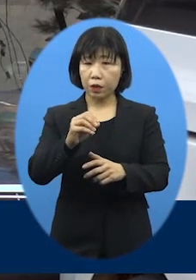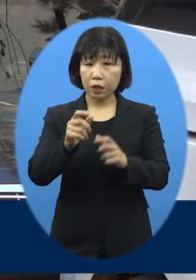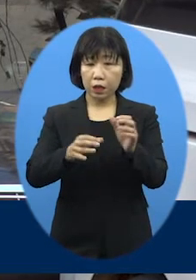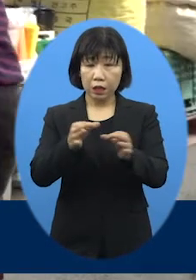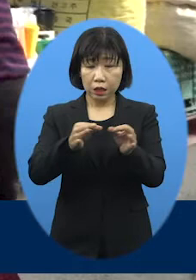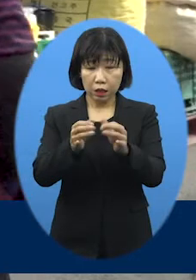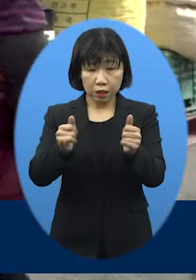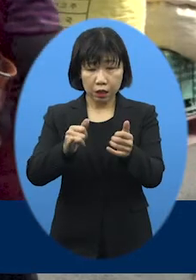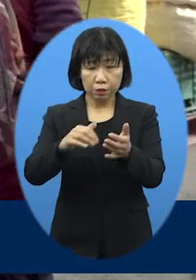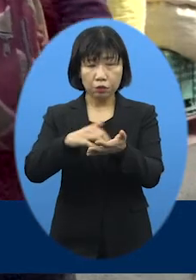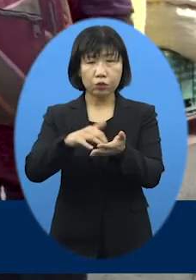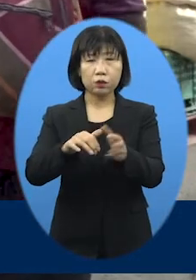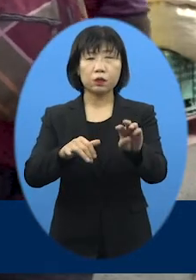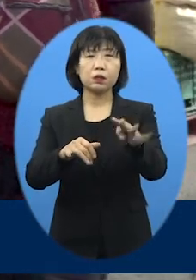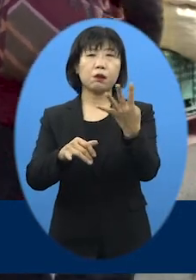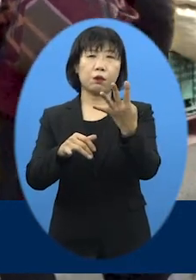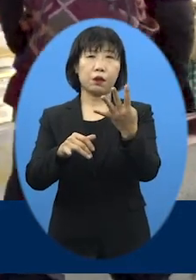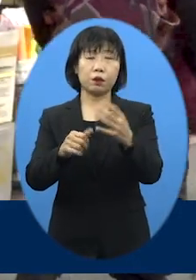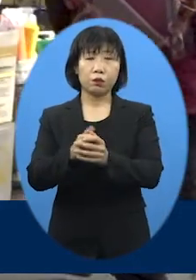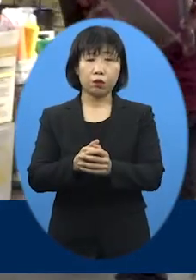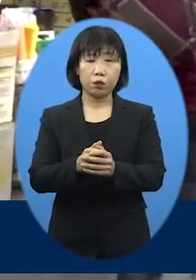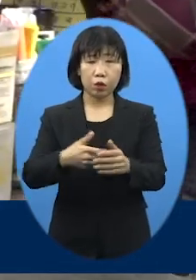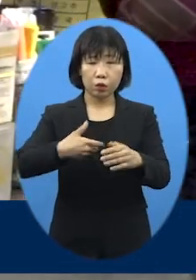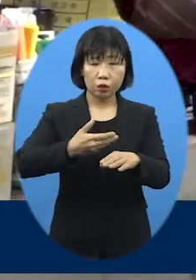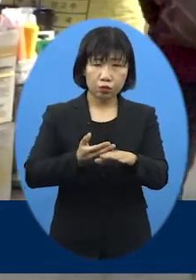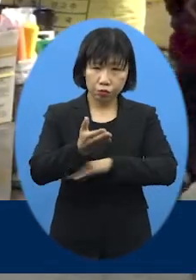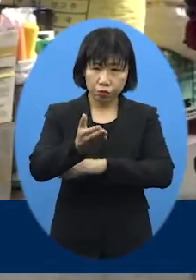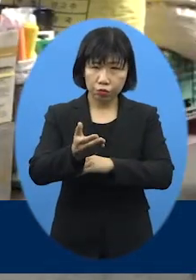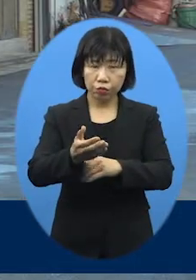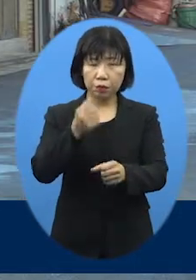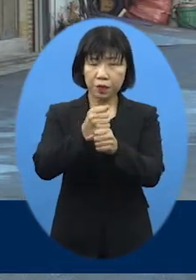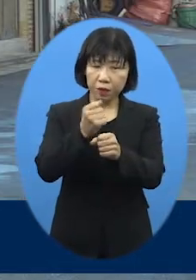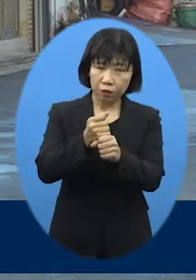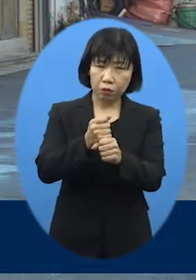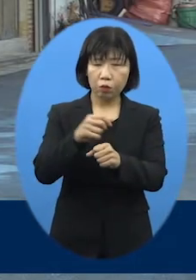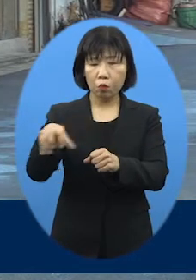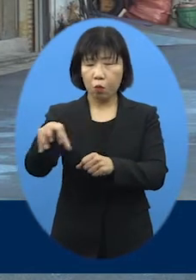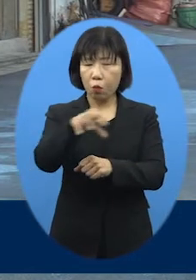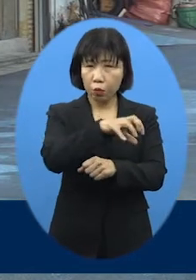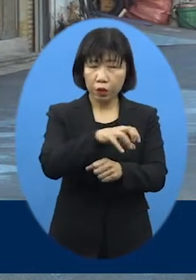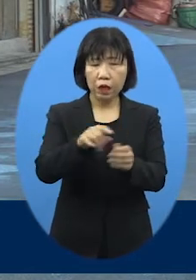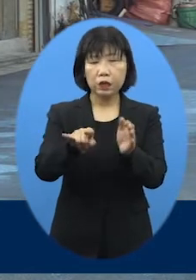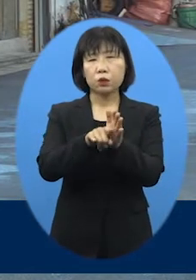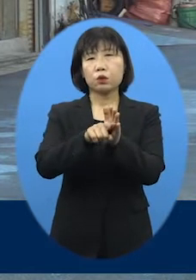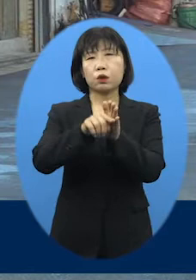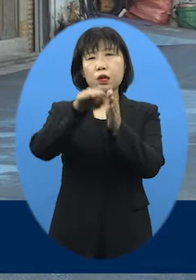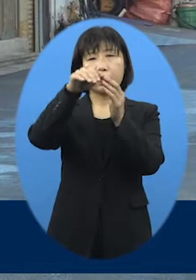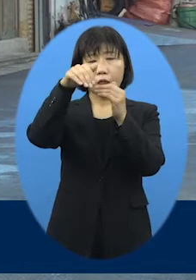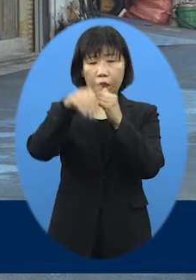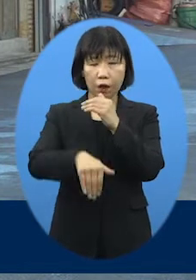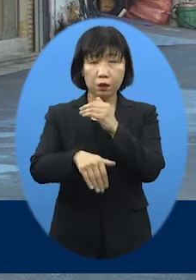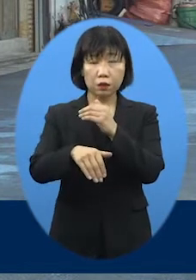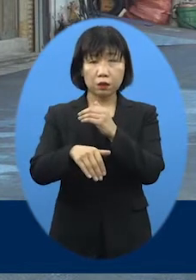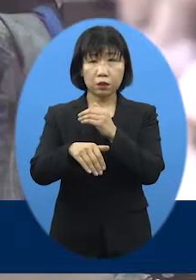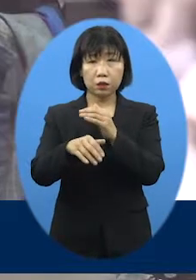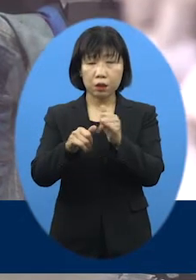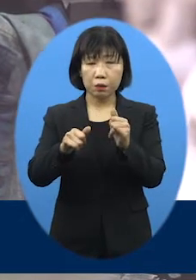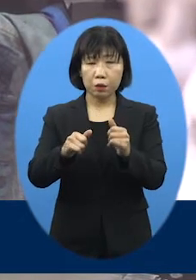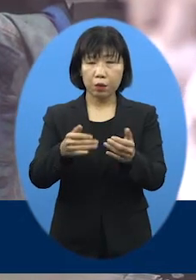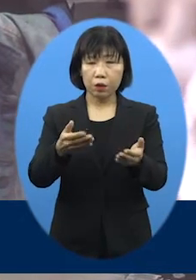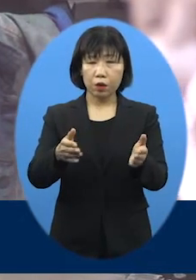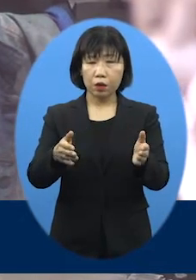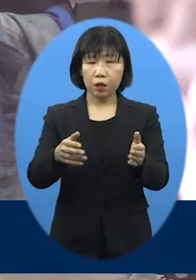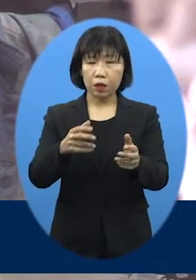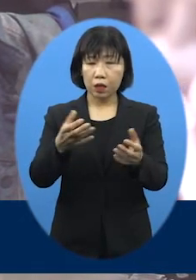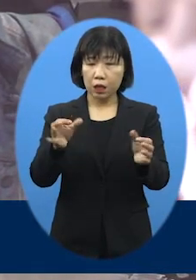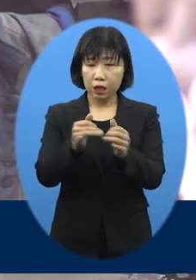개 업체를 지원할 예정입니다 또한 제조 엉 수출업체 여성기업 장애인기업 벤처기업 중 신용도가 낮은